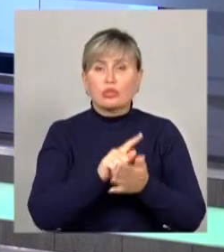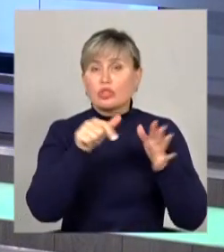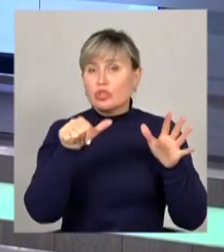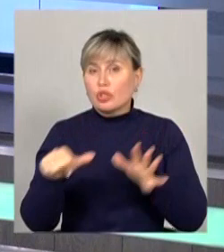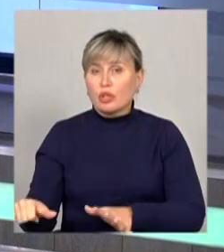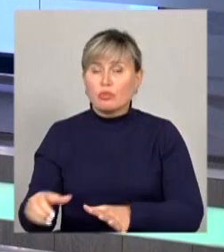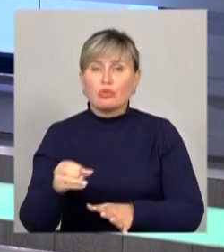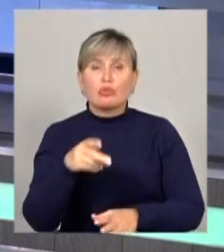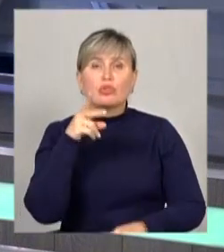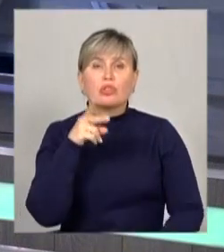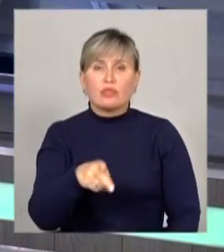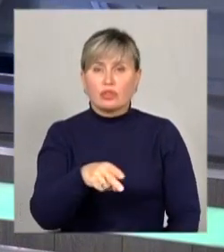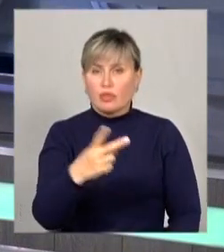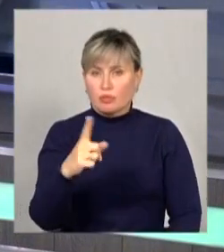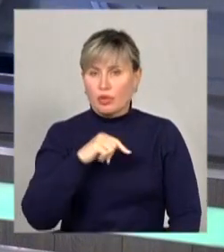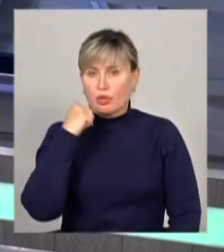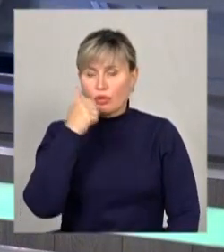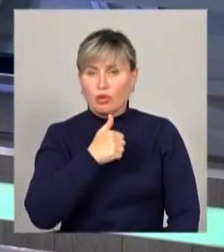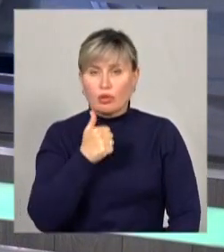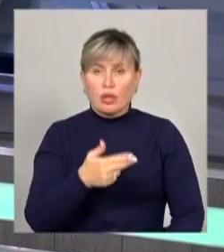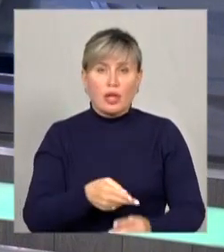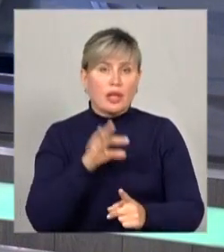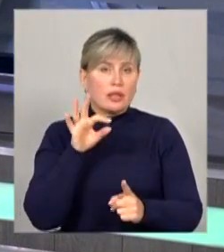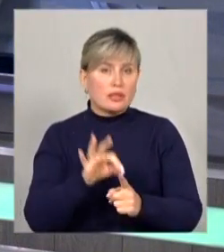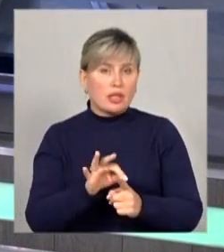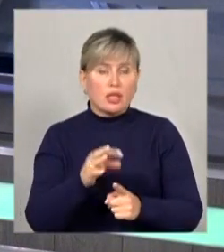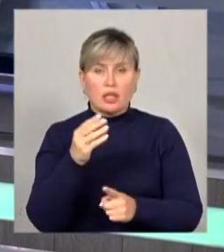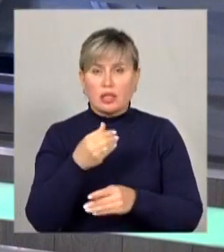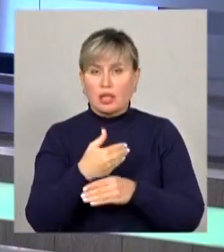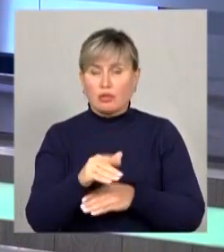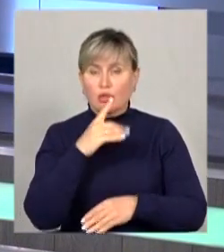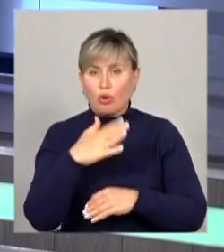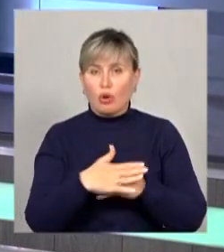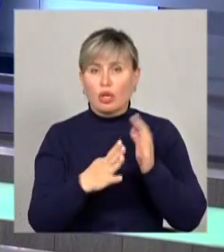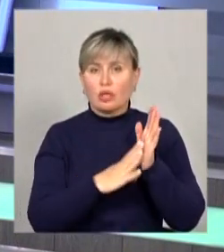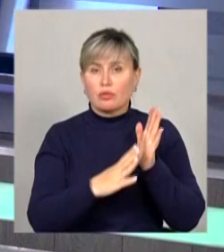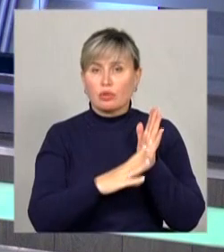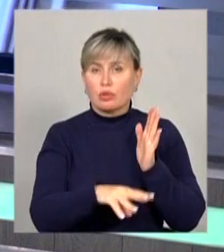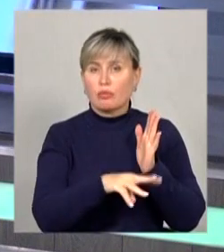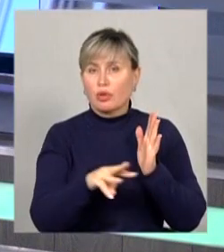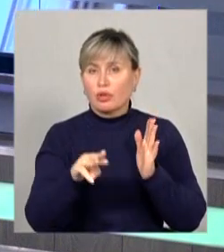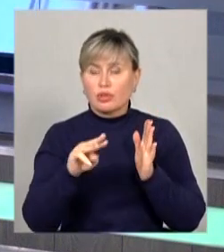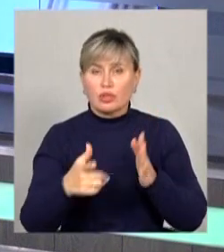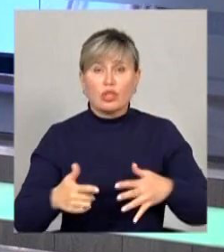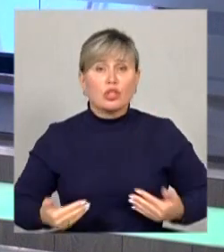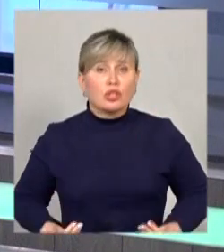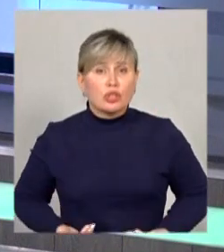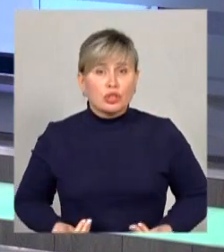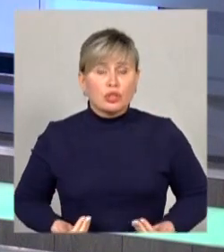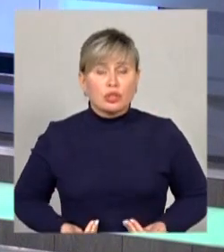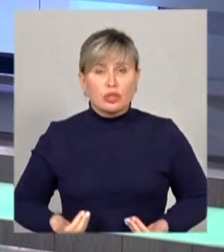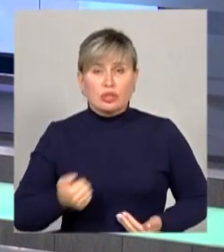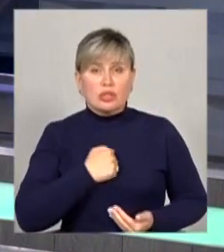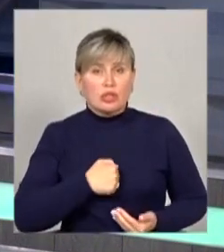6 месяцев еще в 2021-м. На эти цели, по их словам, выделили порядка 90 миллионов тенге. Жители негодуют,